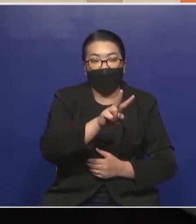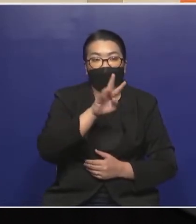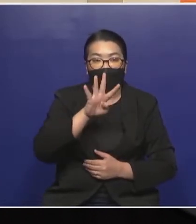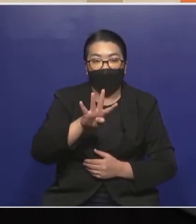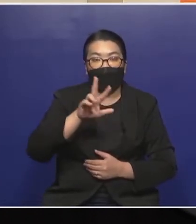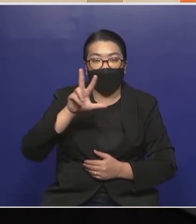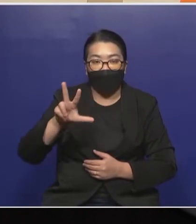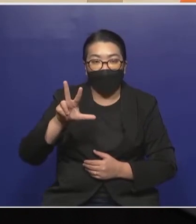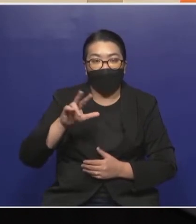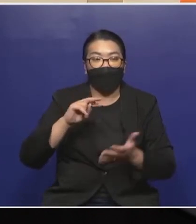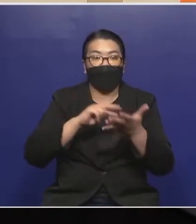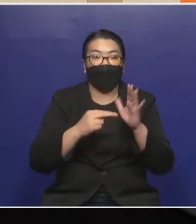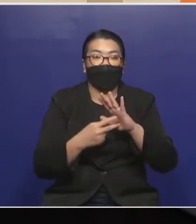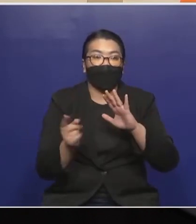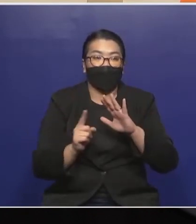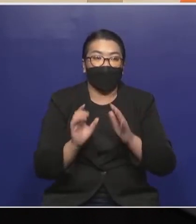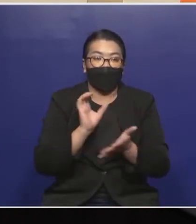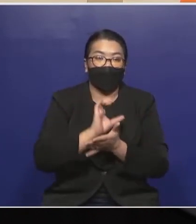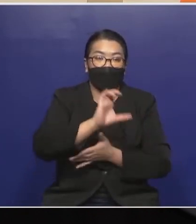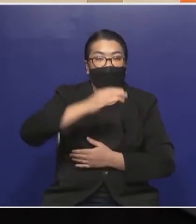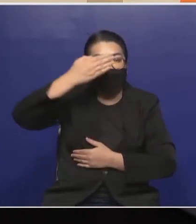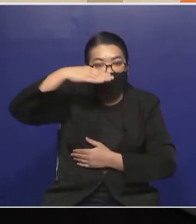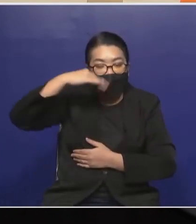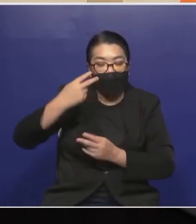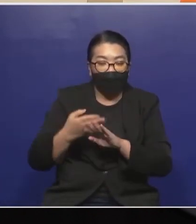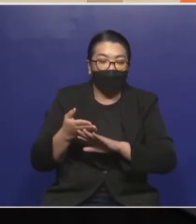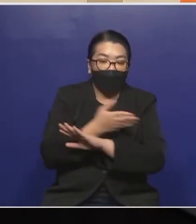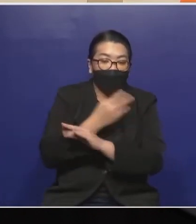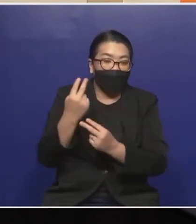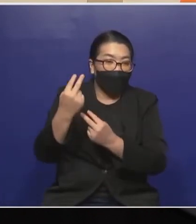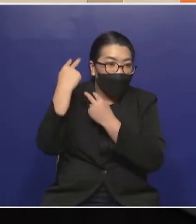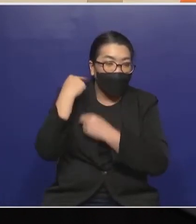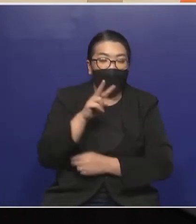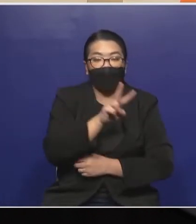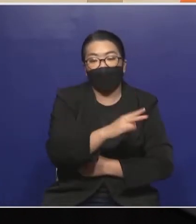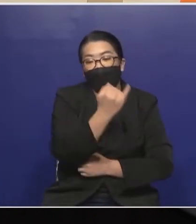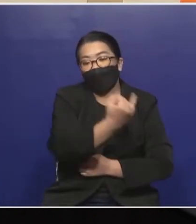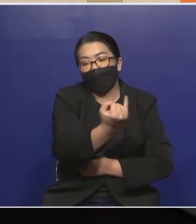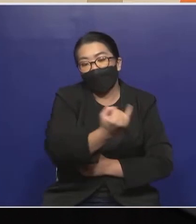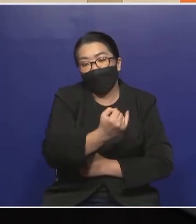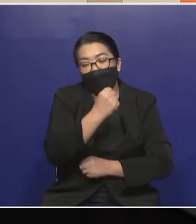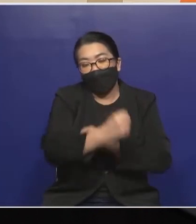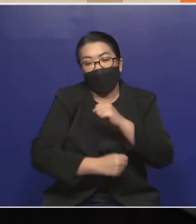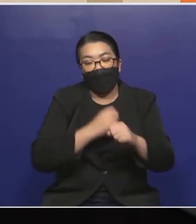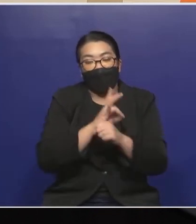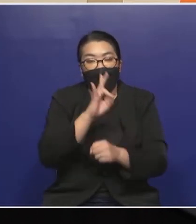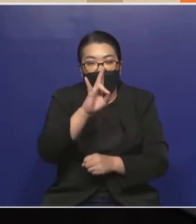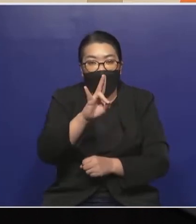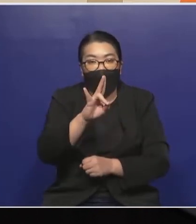ผมมาครั จะอธิบายให้ฟังก็ต้องย้อนกลบไปดูก่อนครัว่า2แย่ใน Still 7 ปีทผ่านมา